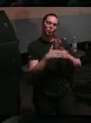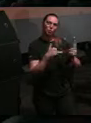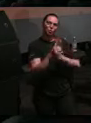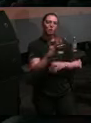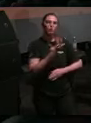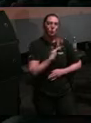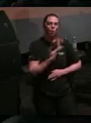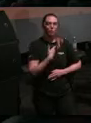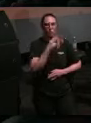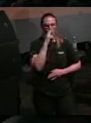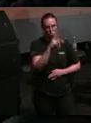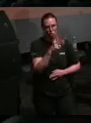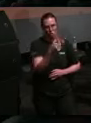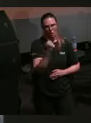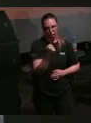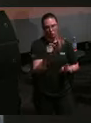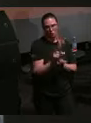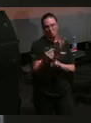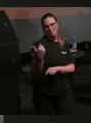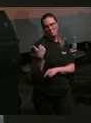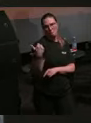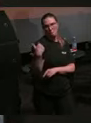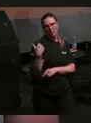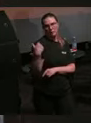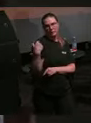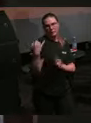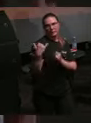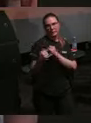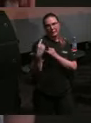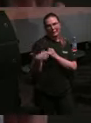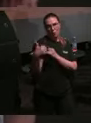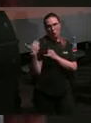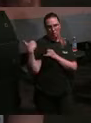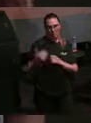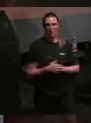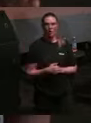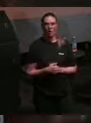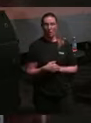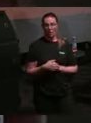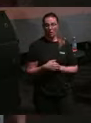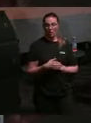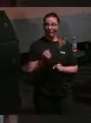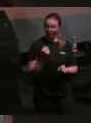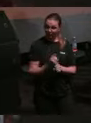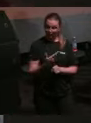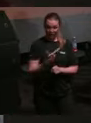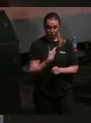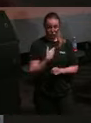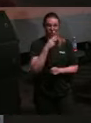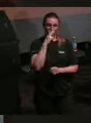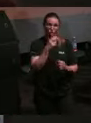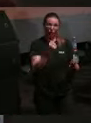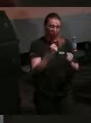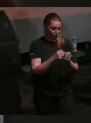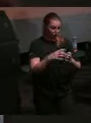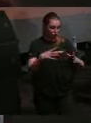som det ble på slutten av forrige ti år. Så vi må ikke glemme det at det har blitt bygd enorme mengder ny kraft, både